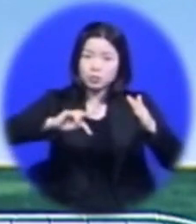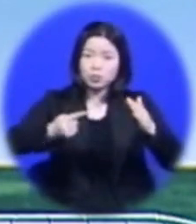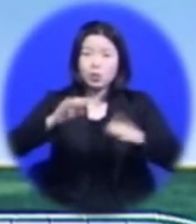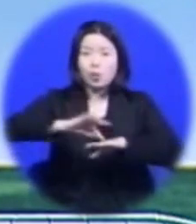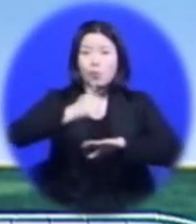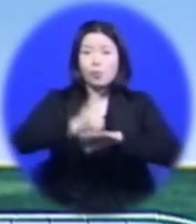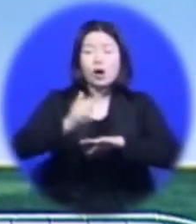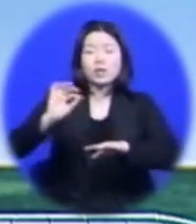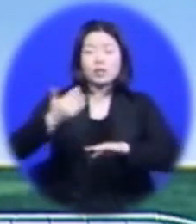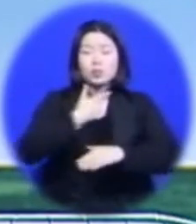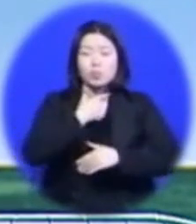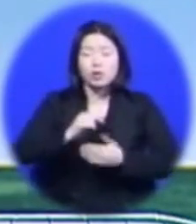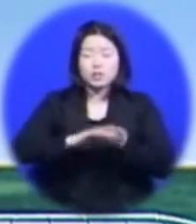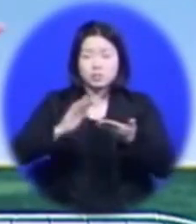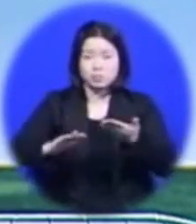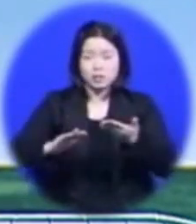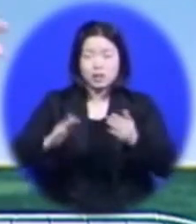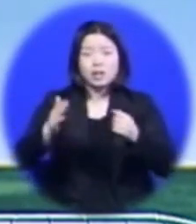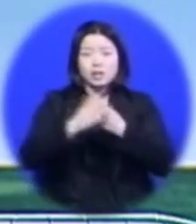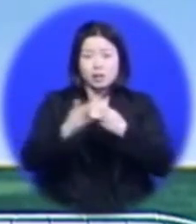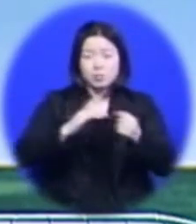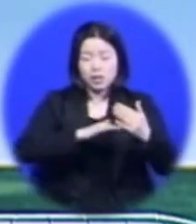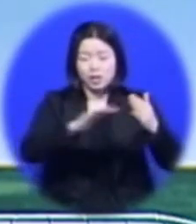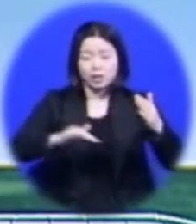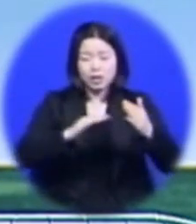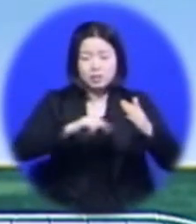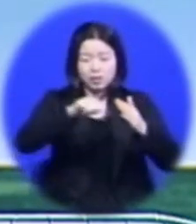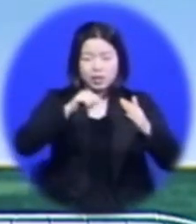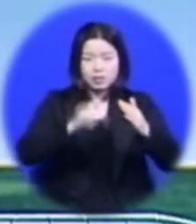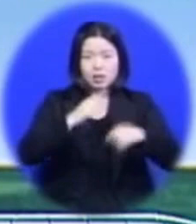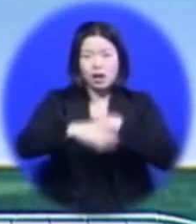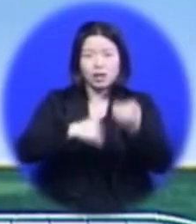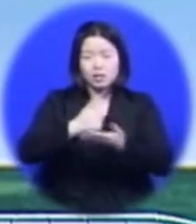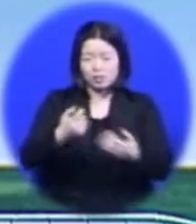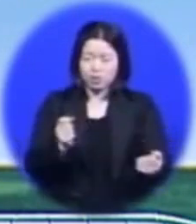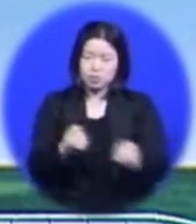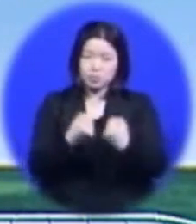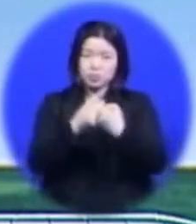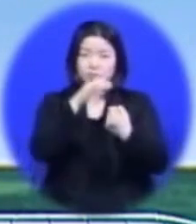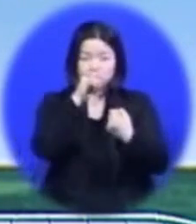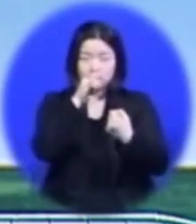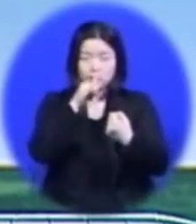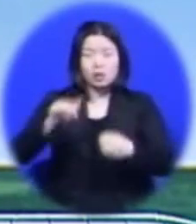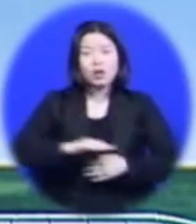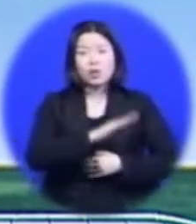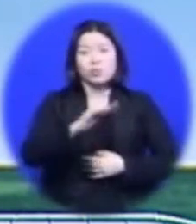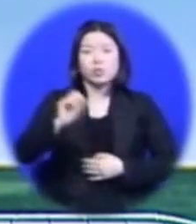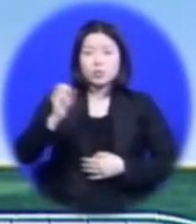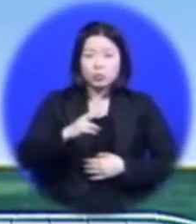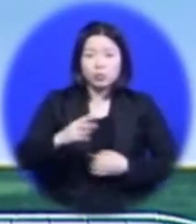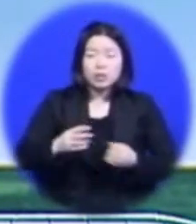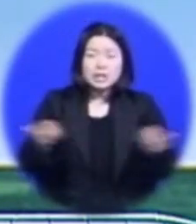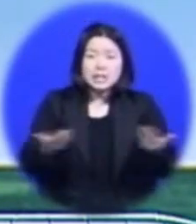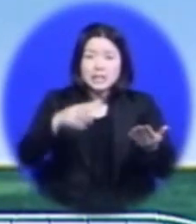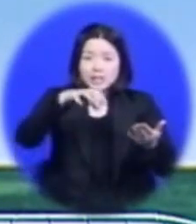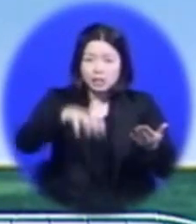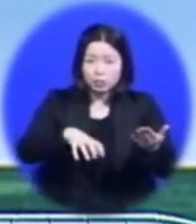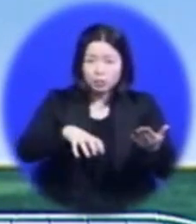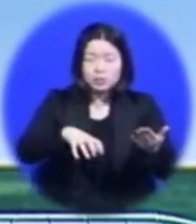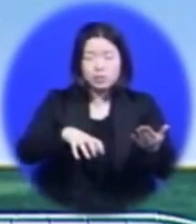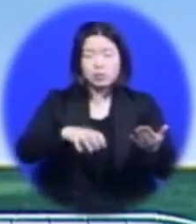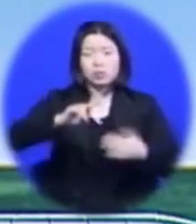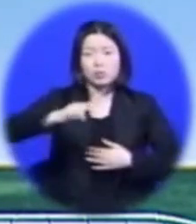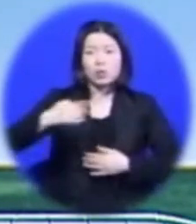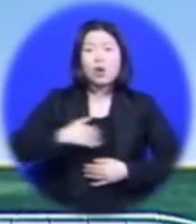원하세요. 그래서 가정 안에서 늘 하나님과 싸웁니다. 우리는 일터에서, 직장에서